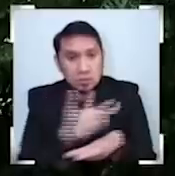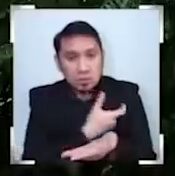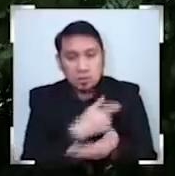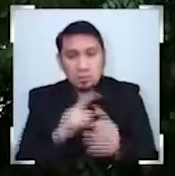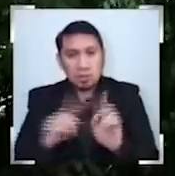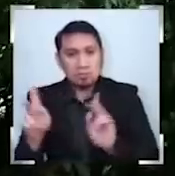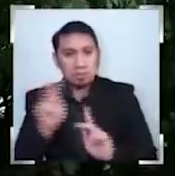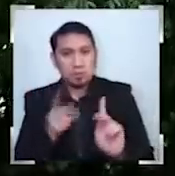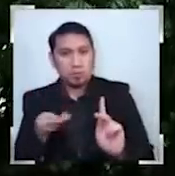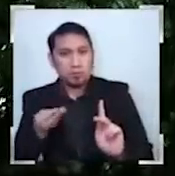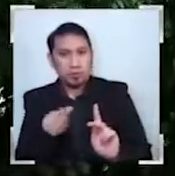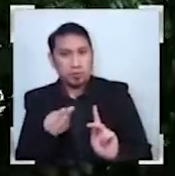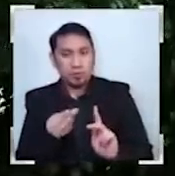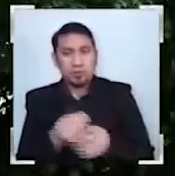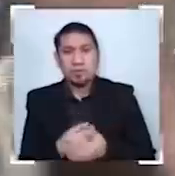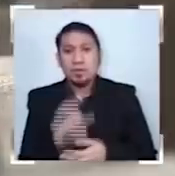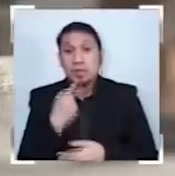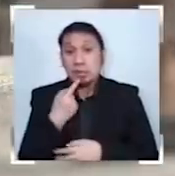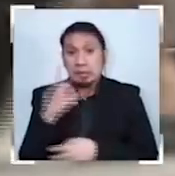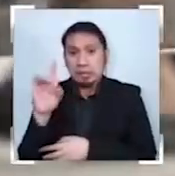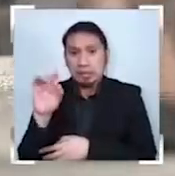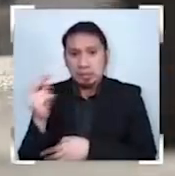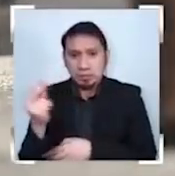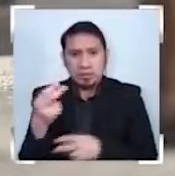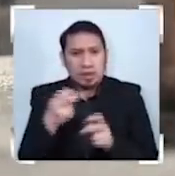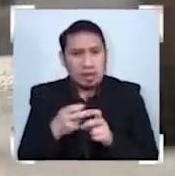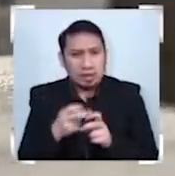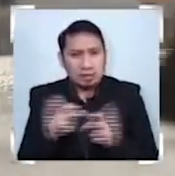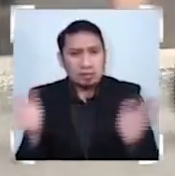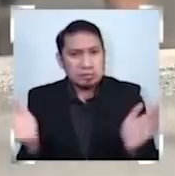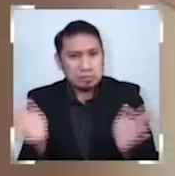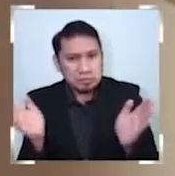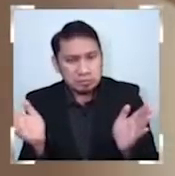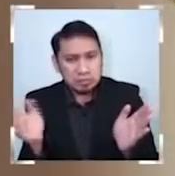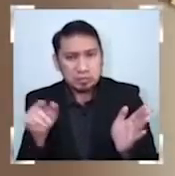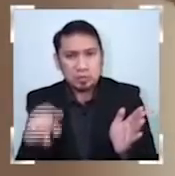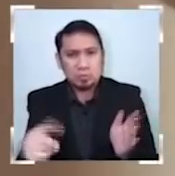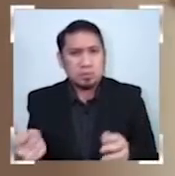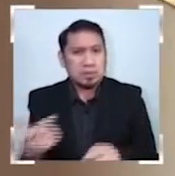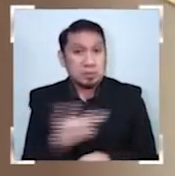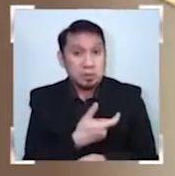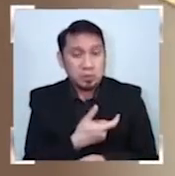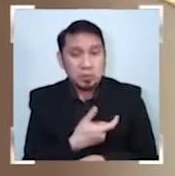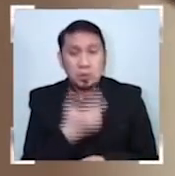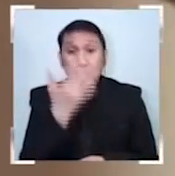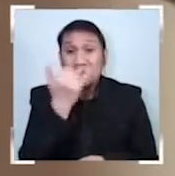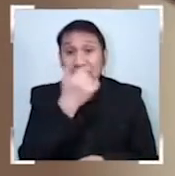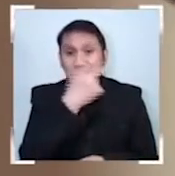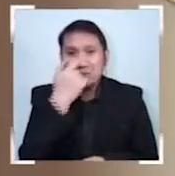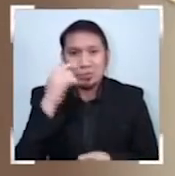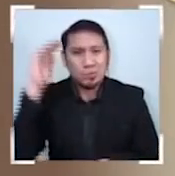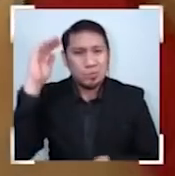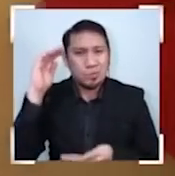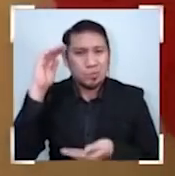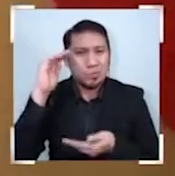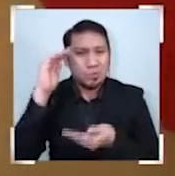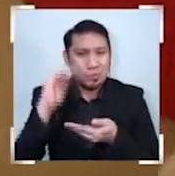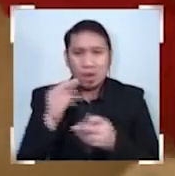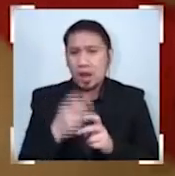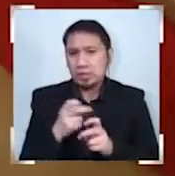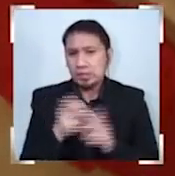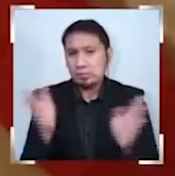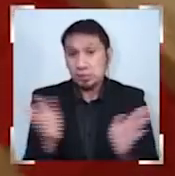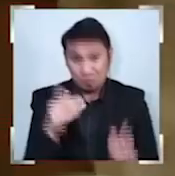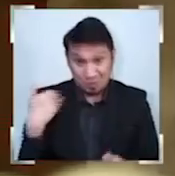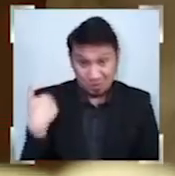Department, mas mahirap nang mangumbinsi ng mga unvaccinated na magpabakuna dahil sa bumababang bilang ng COVID cases. Maski ang